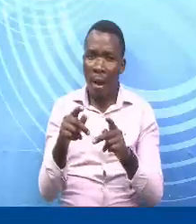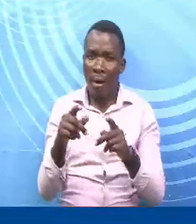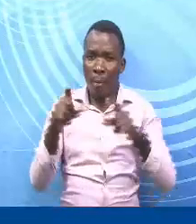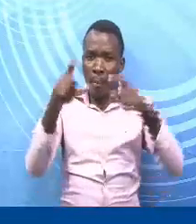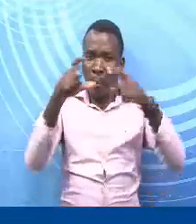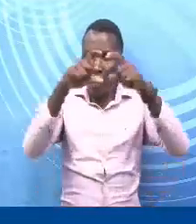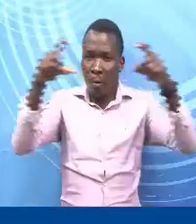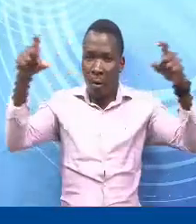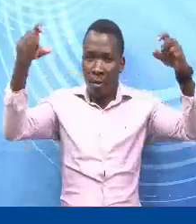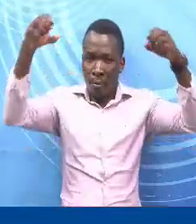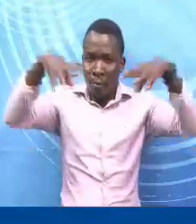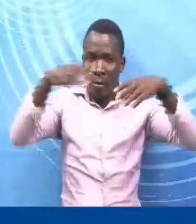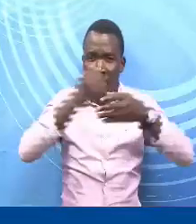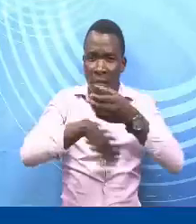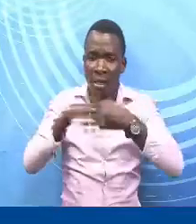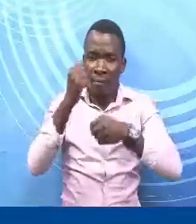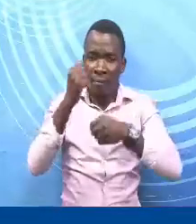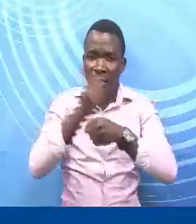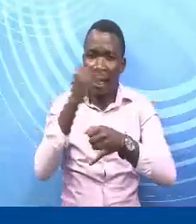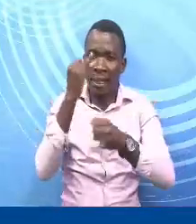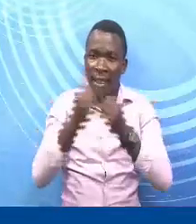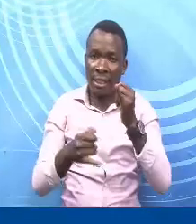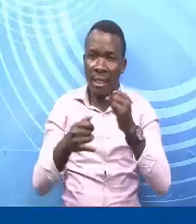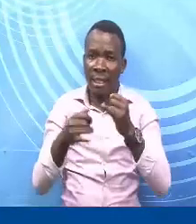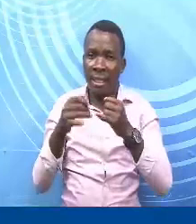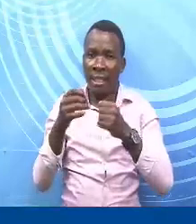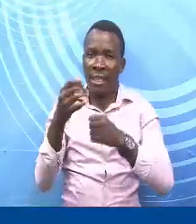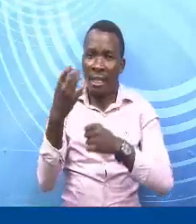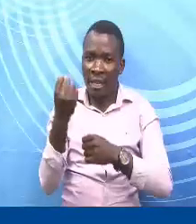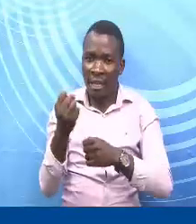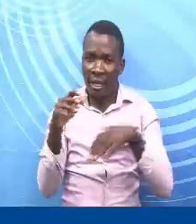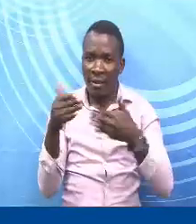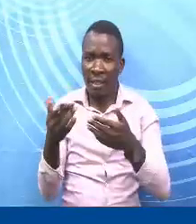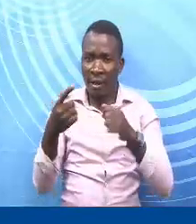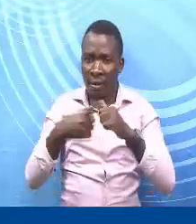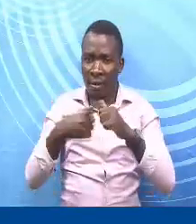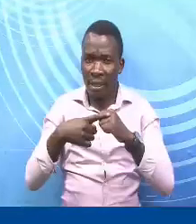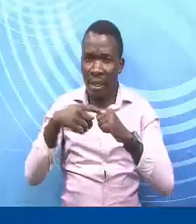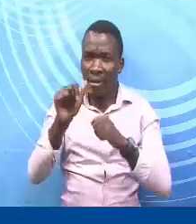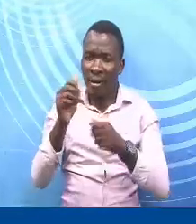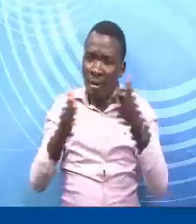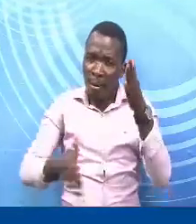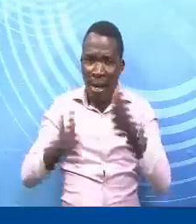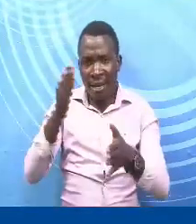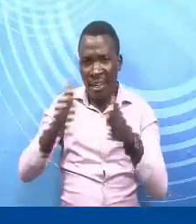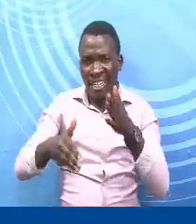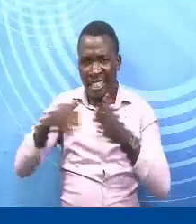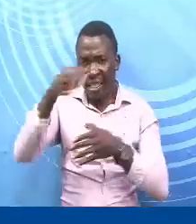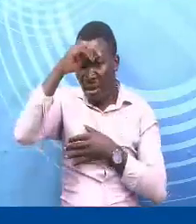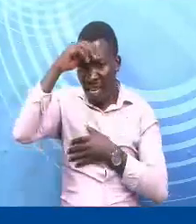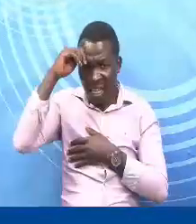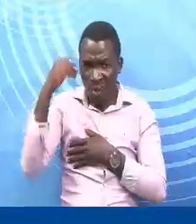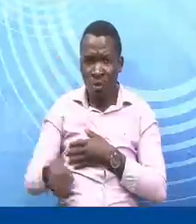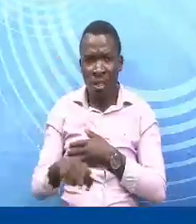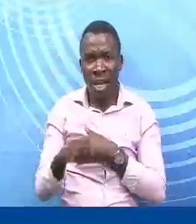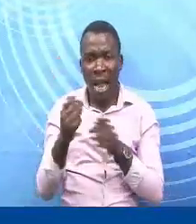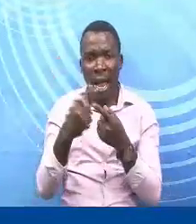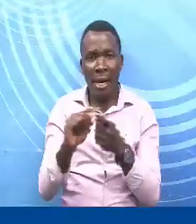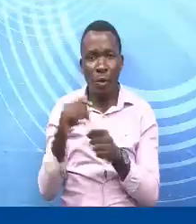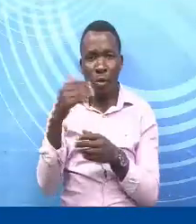w'amashanyarazi imyaka ishize igeze muri 5-6 nabo barirukanse barahira ariko noneho biza